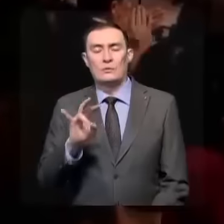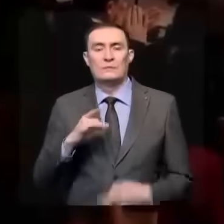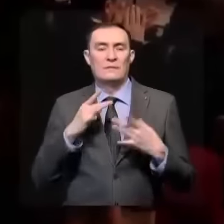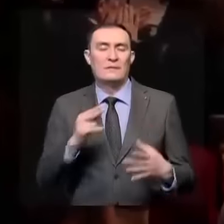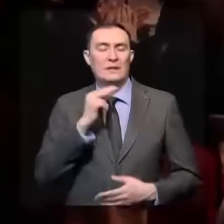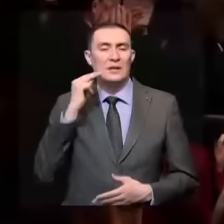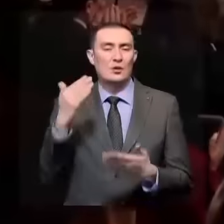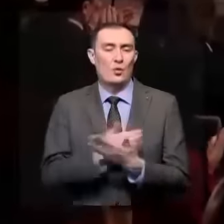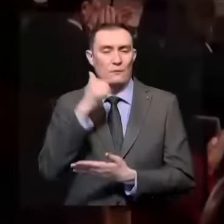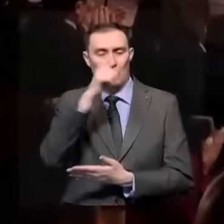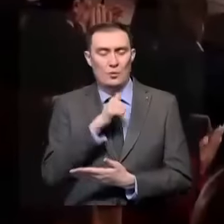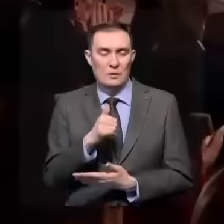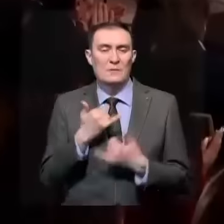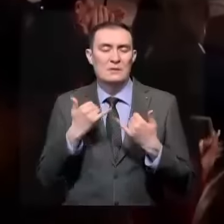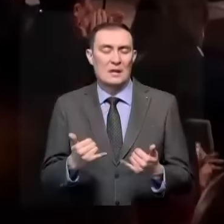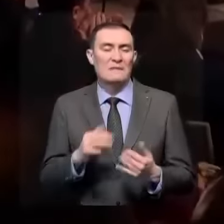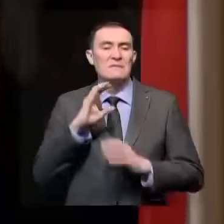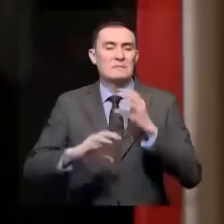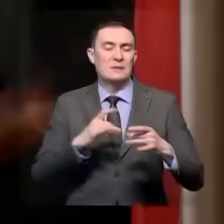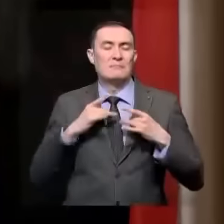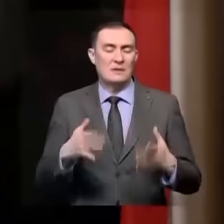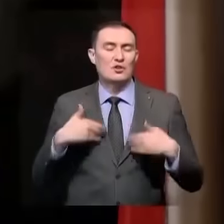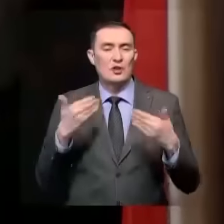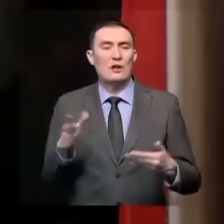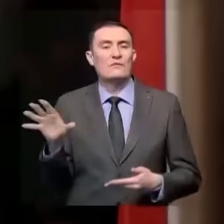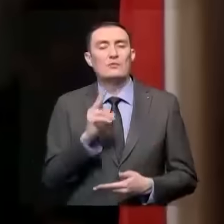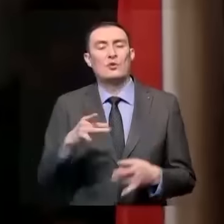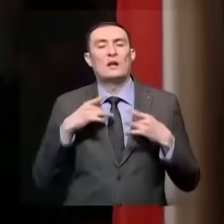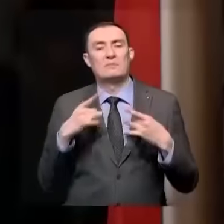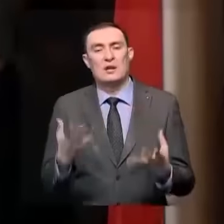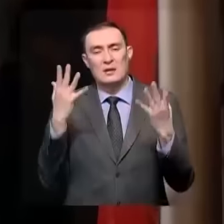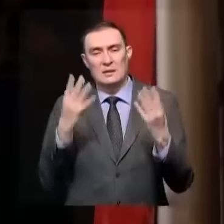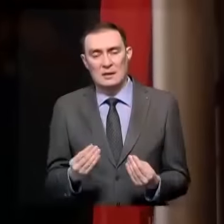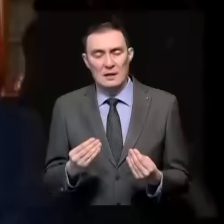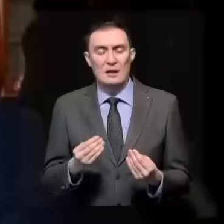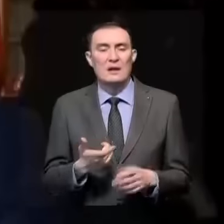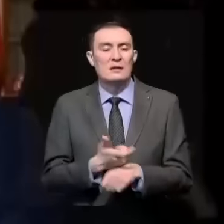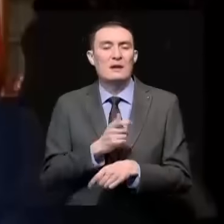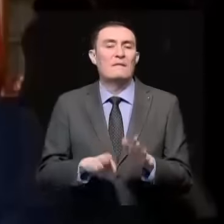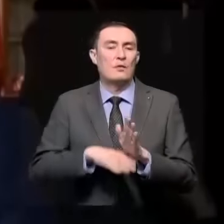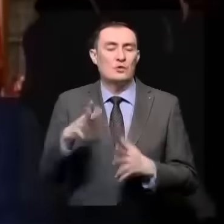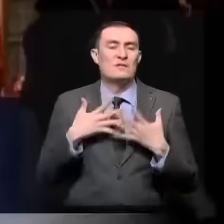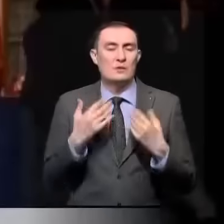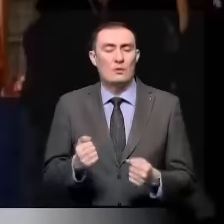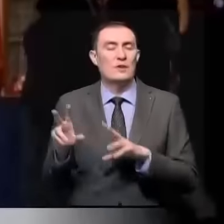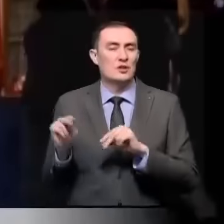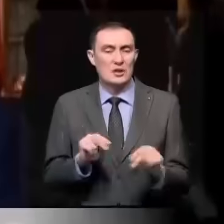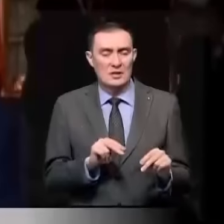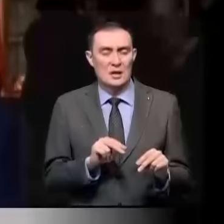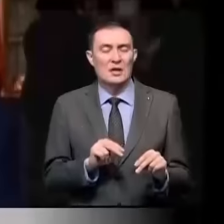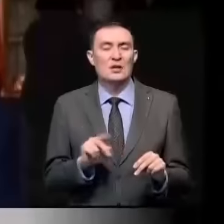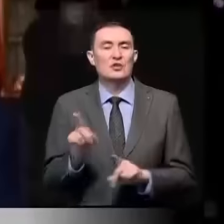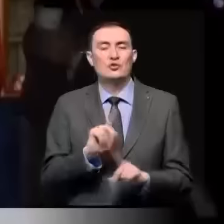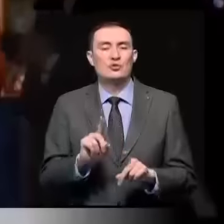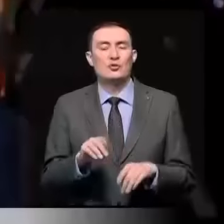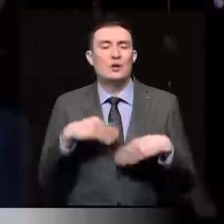в значительной степени признали всемирным праздником. И я желаю всем, кто отмечает этот день, всего наилучшего – здоровья, счастья и всего того,